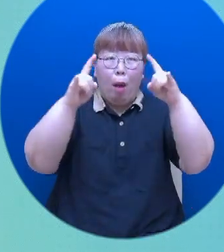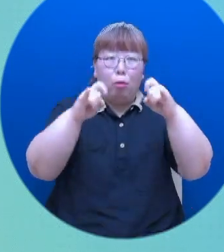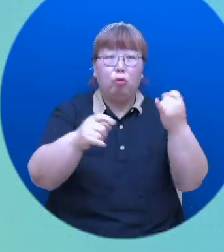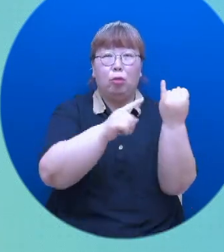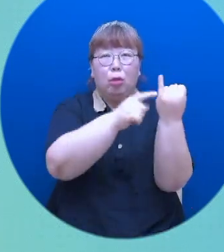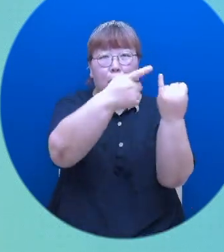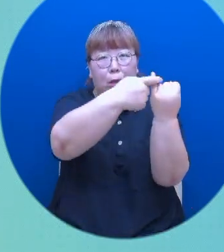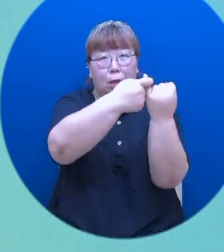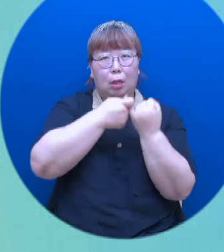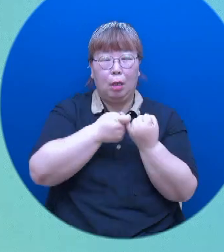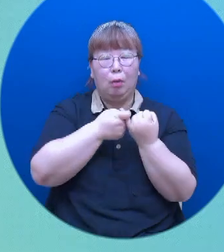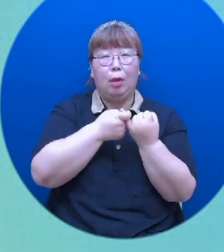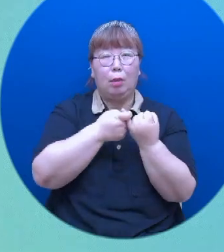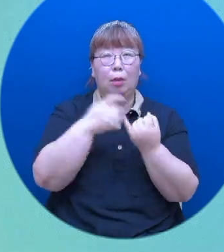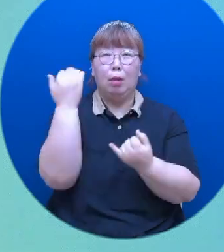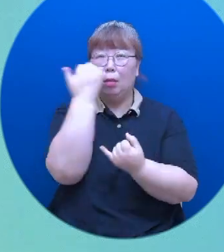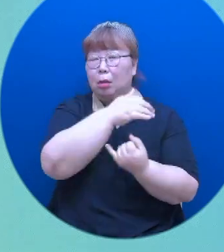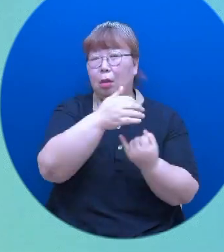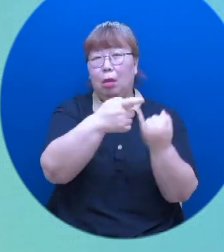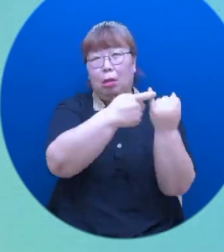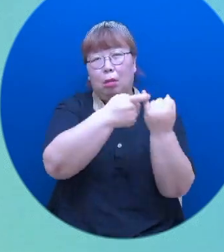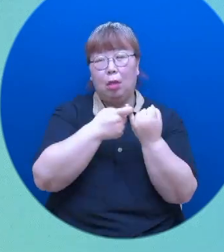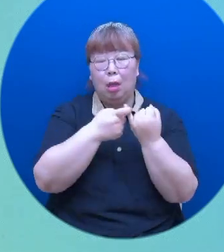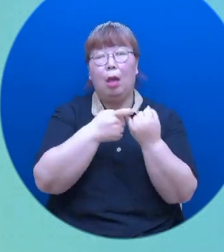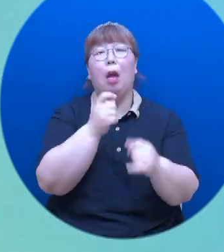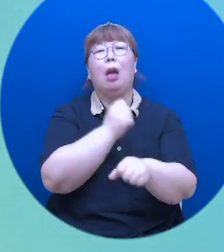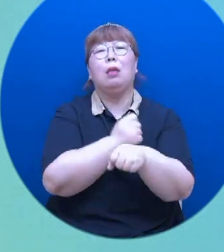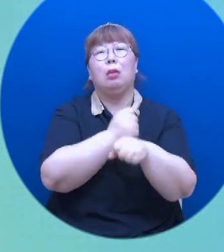데리다가 간음죄를 짓고 있는 걸 보게 되잖아요.